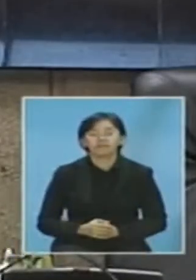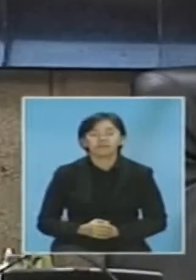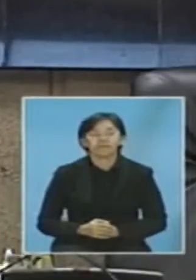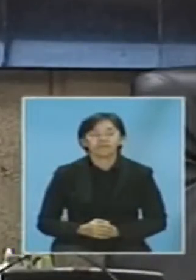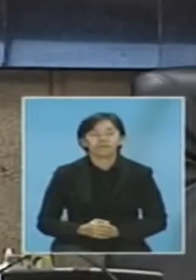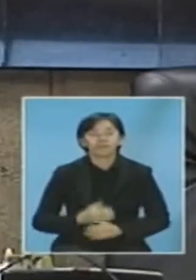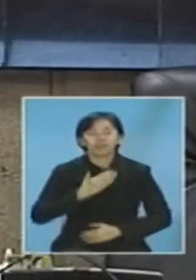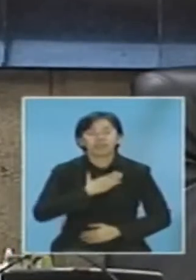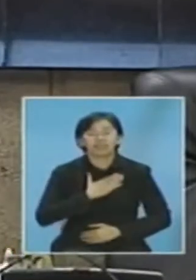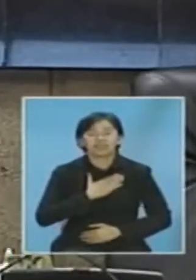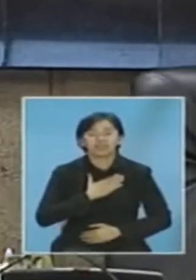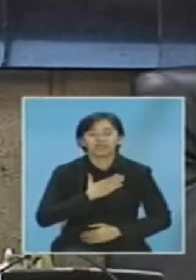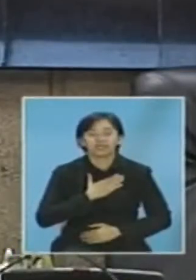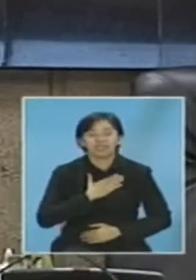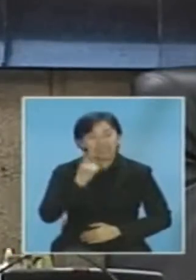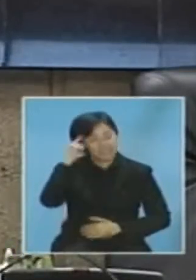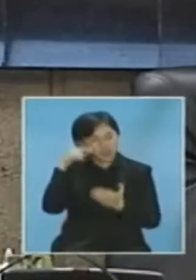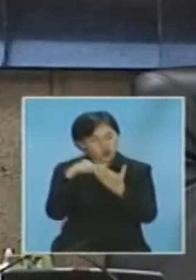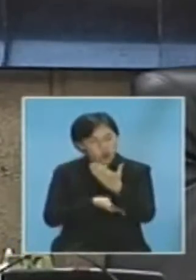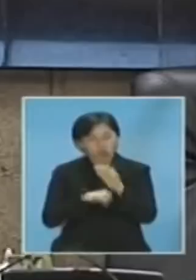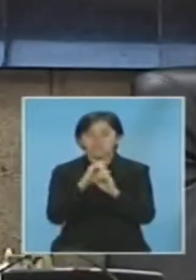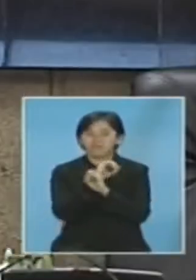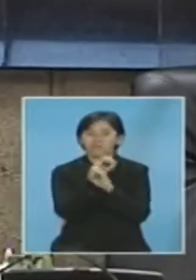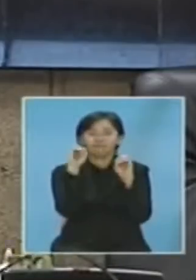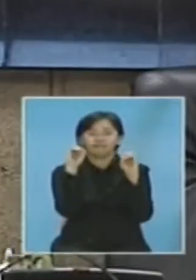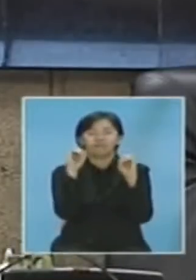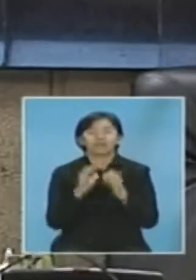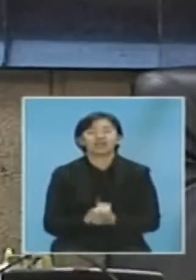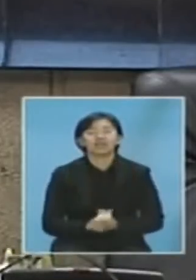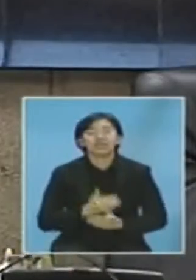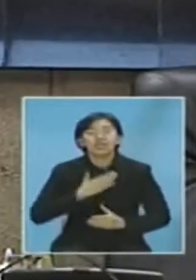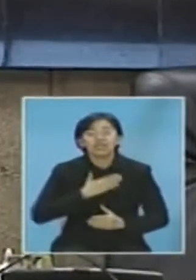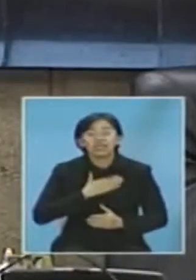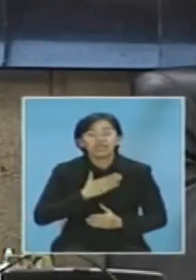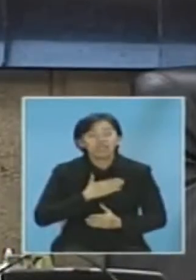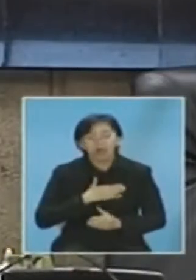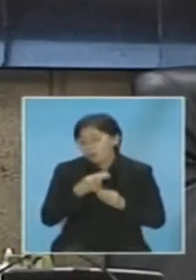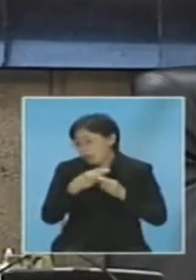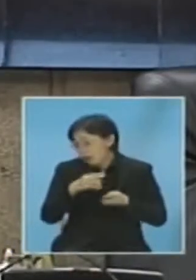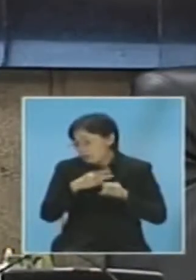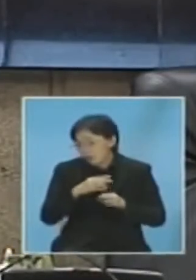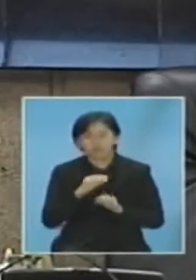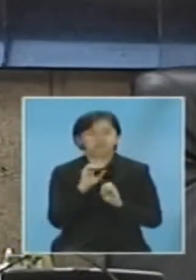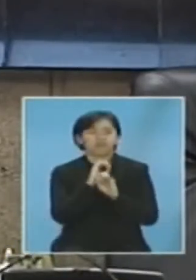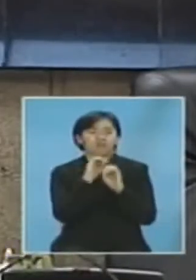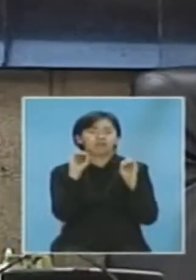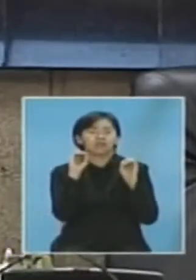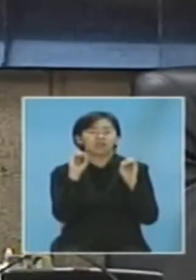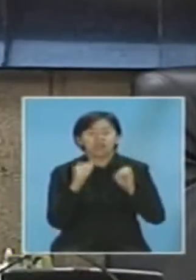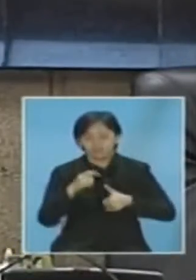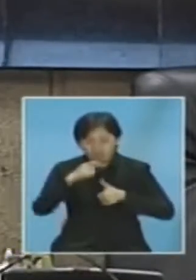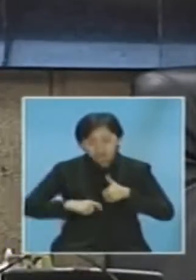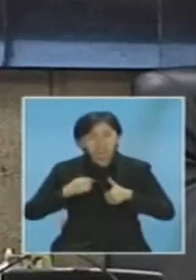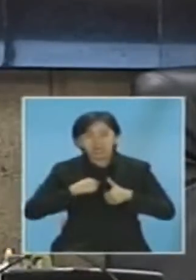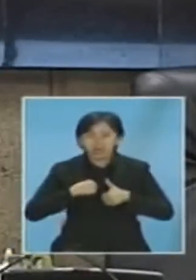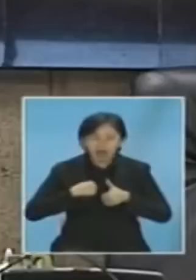ดิฉันไม่เคยคิดโกงไม่ปล่อยปะละเลยหรือมีพฤติกรรมใดๆ